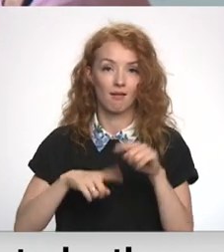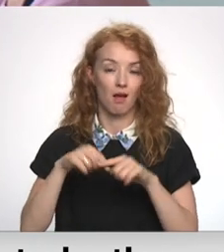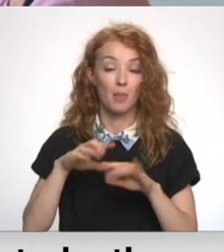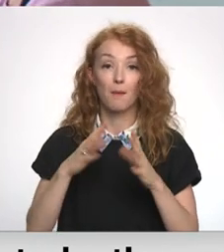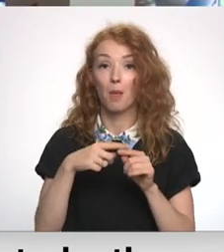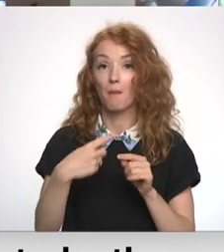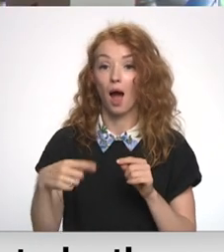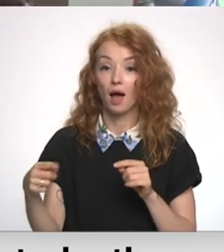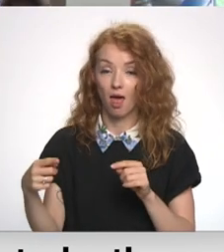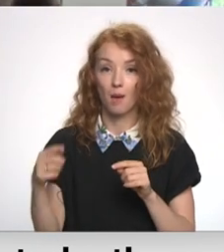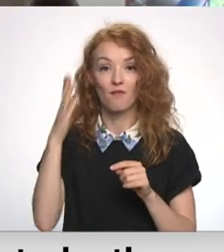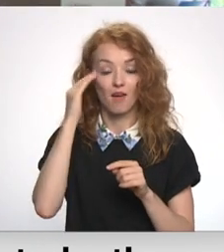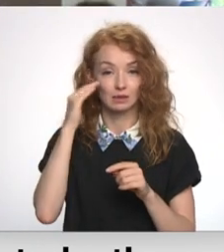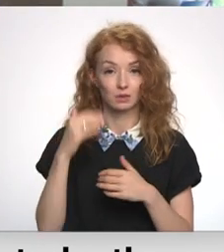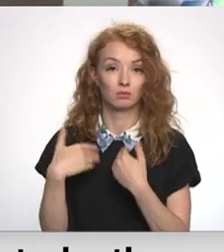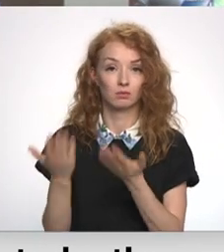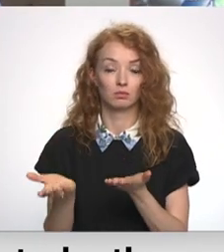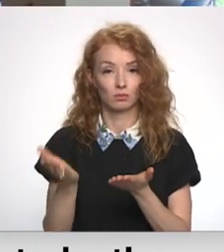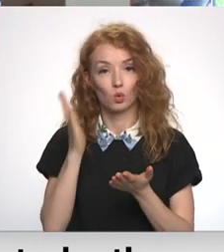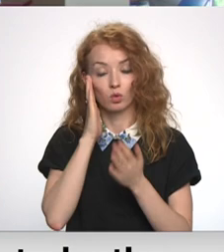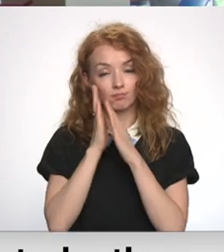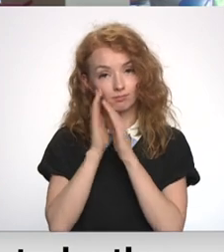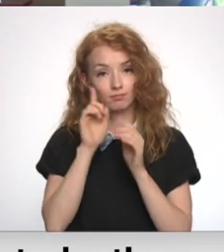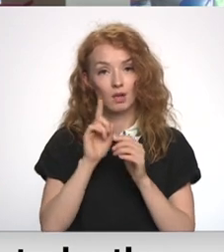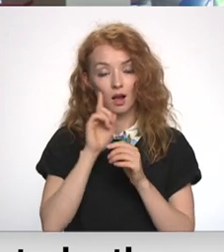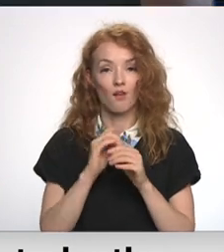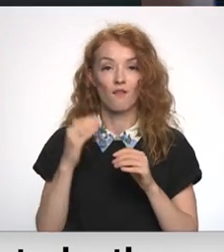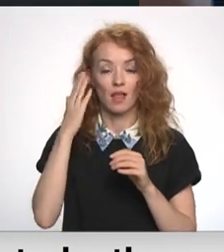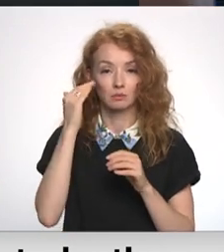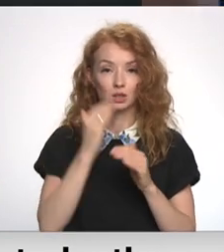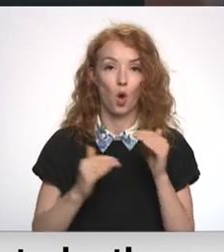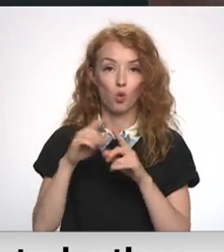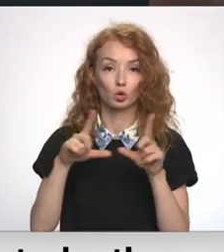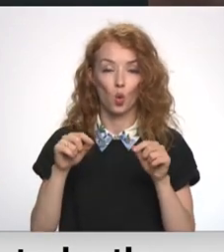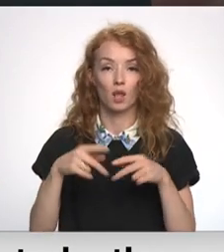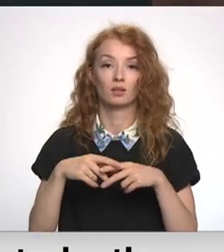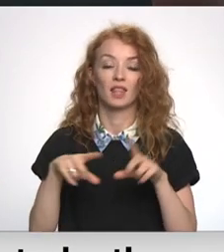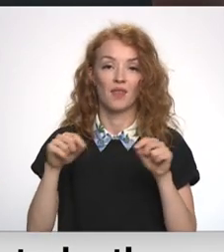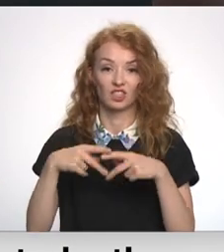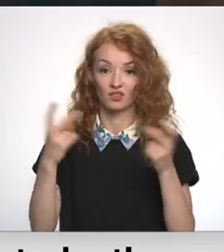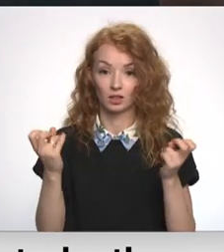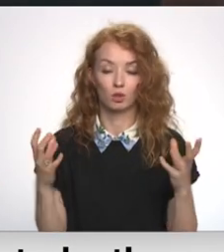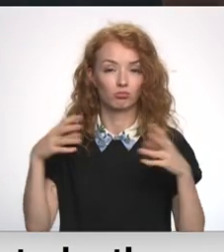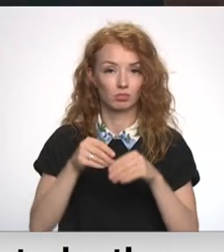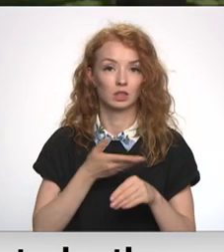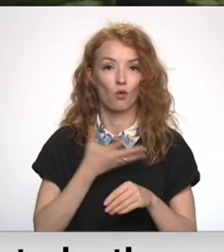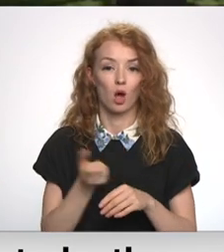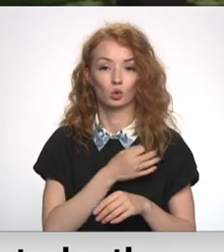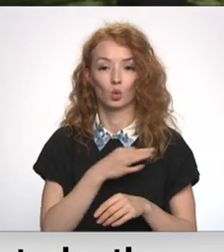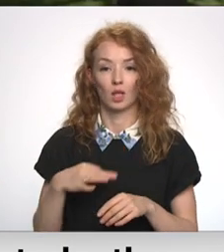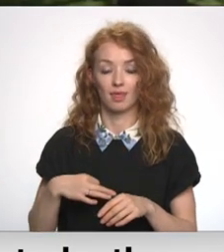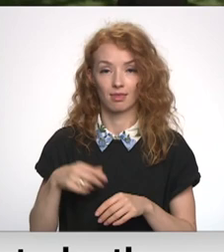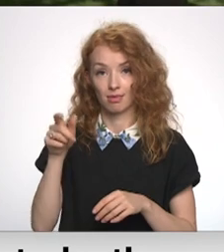Bet pārējiem Ventspils pašvaldība ierādījusi naktsmājas Ventspils augstskolas dienesta viesnīcā, kur sadzīve jādala ar studentiem. Gan